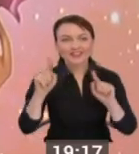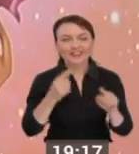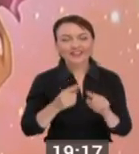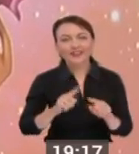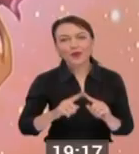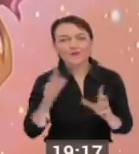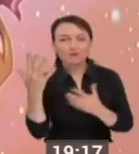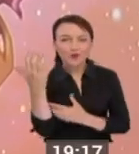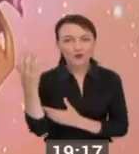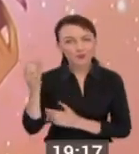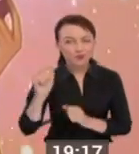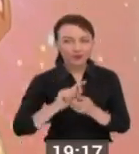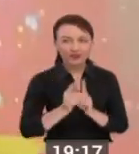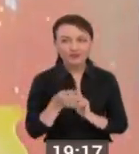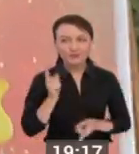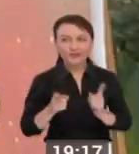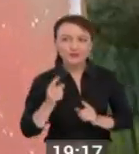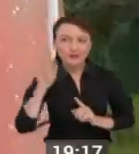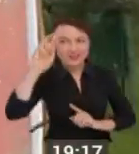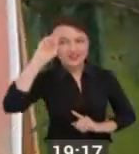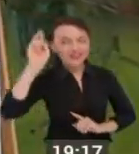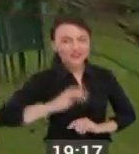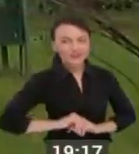перетворитися на справжню принцесу.